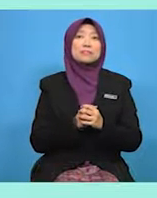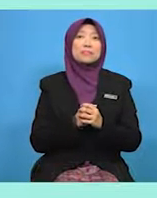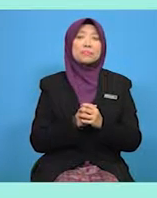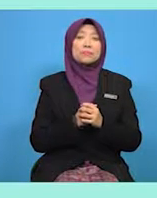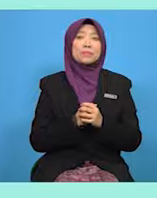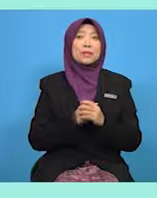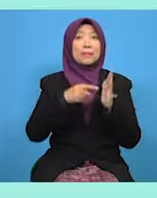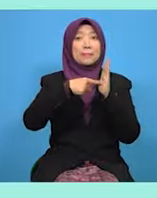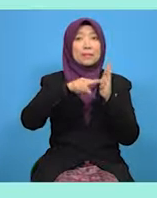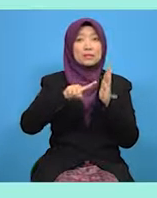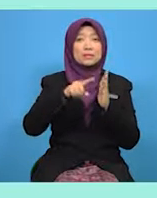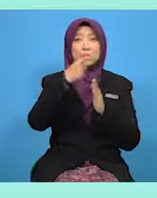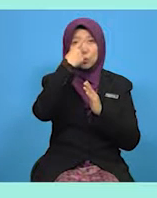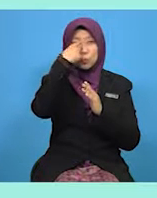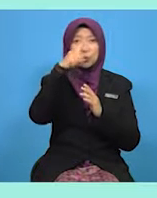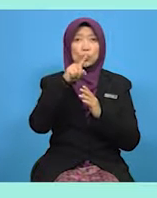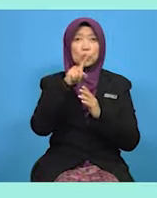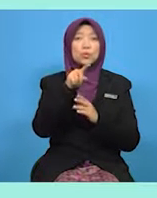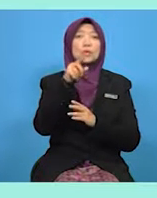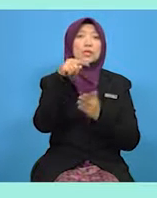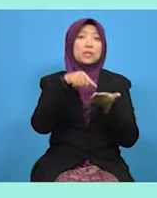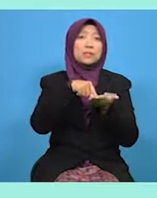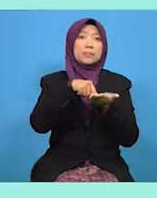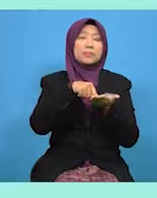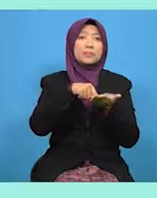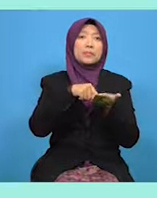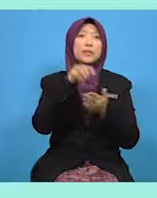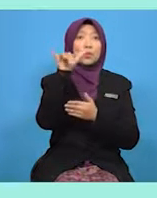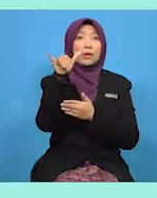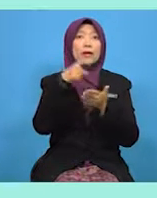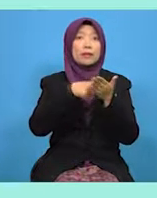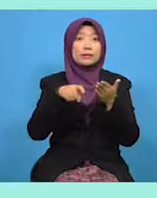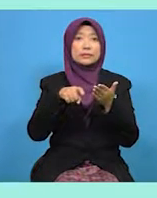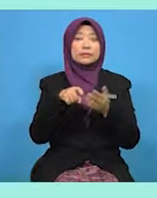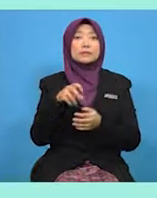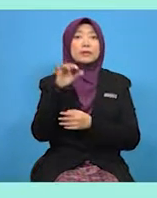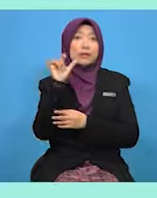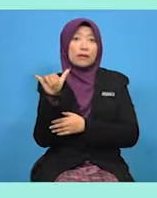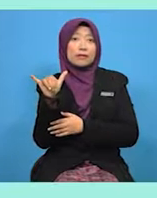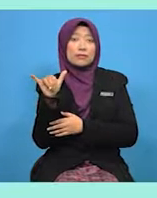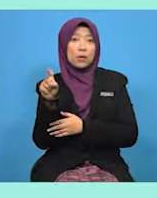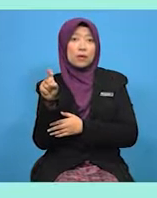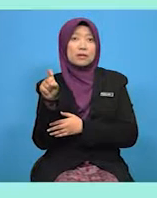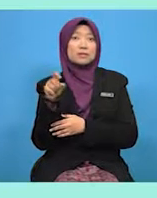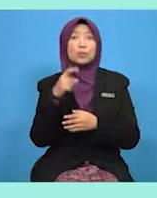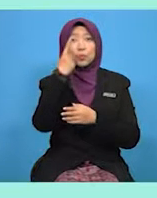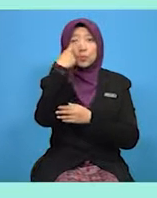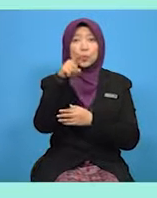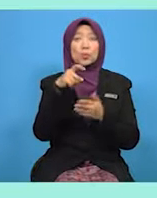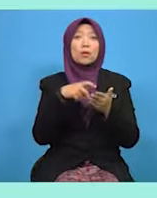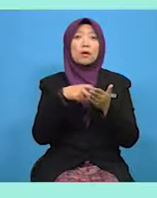kilo ini terdiri daripada paksi Y untuk harga umum dan paksi X untuk pendapatan negara